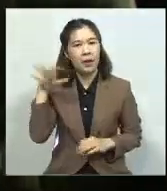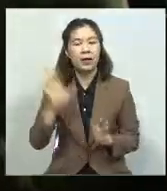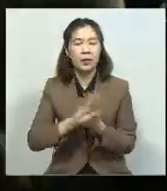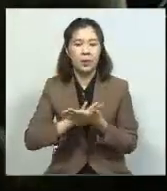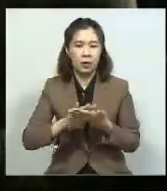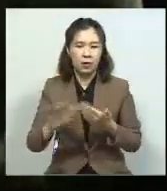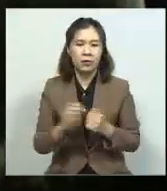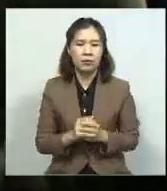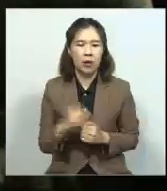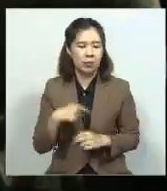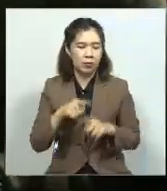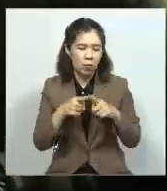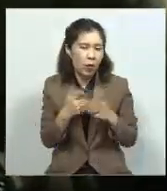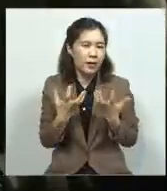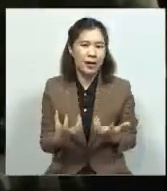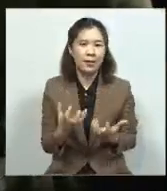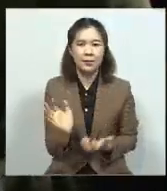ได้สาหัสหรือว่าไม่ได้ น ะ